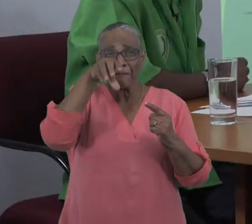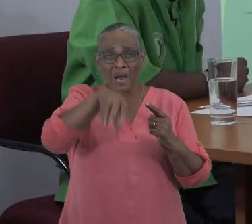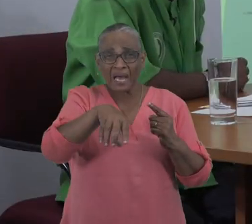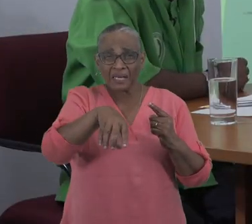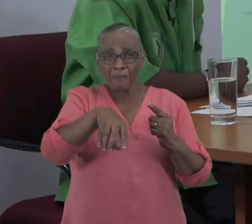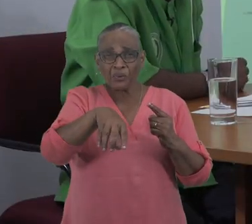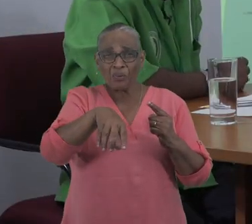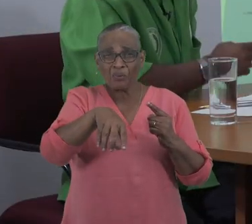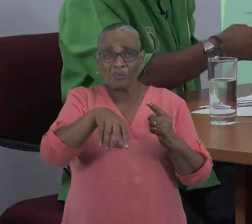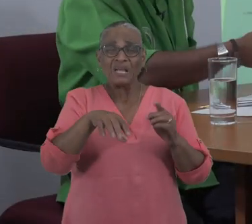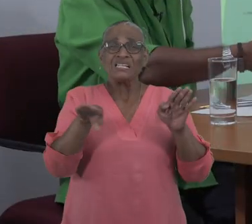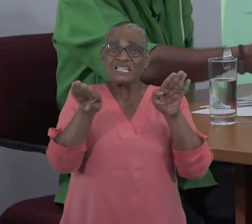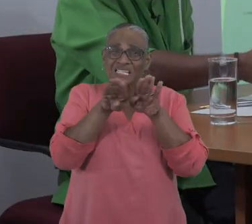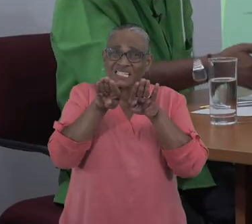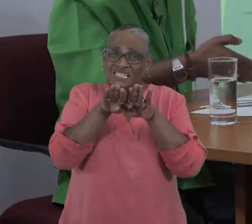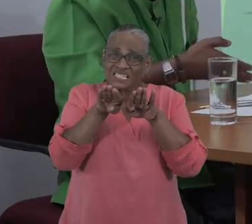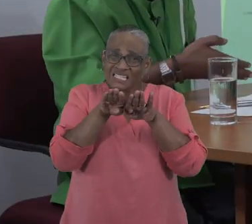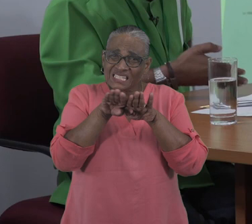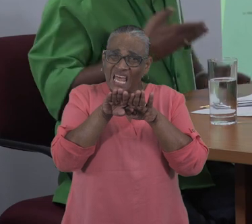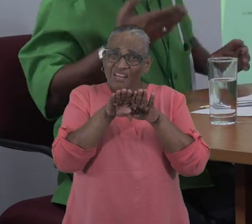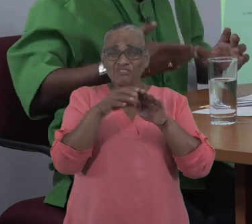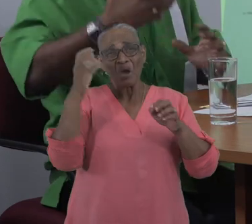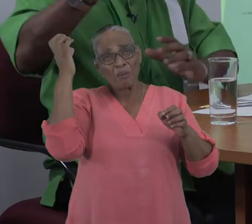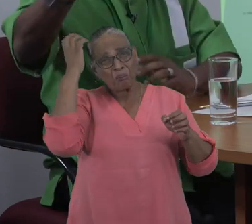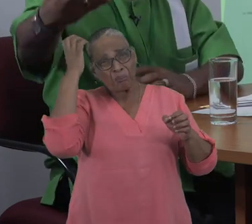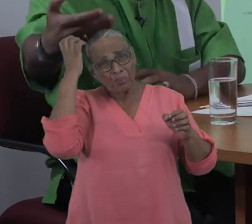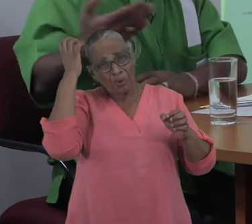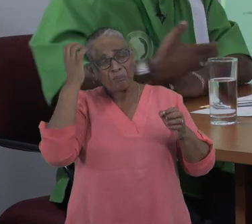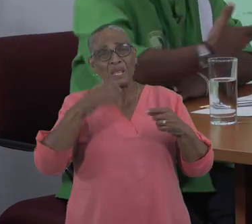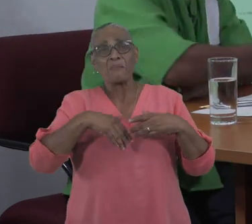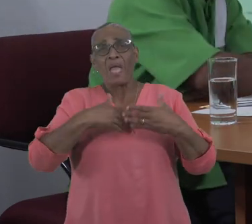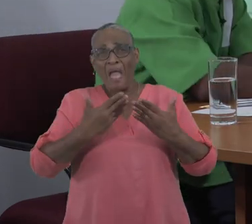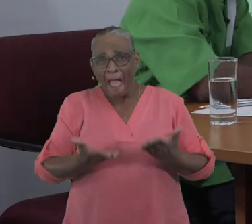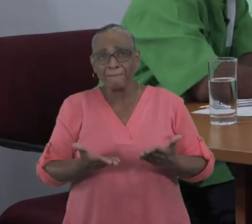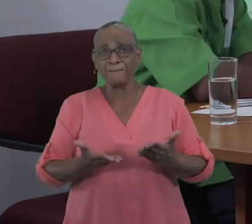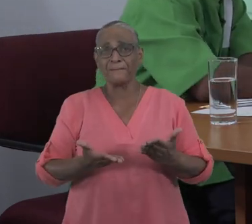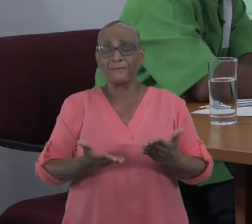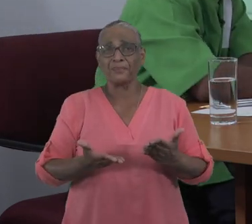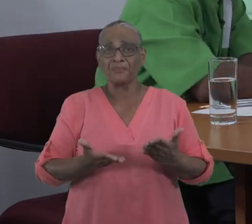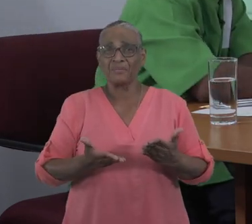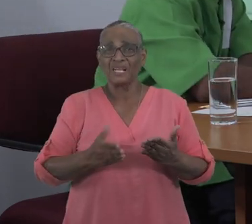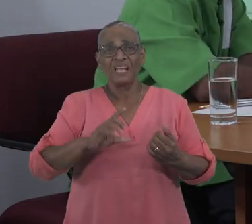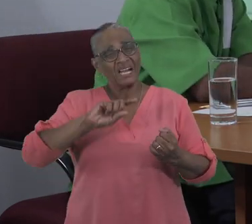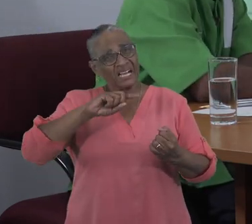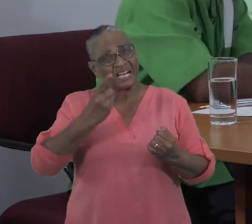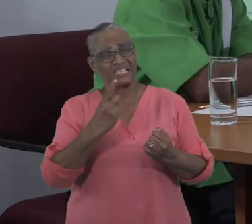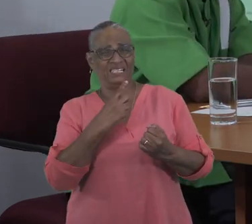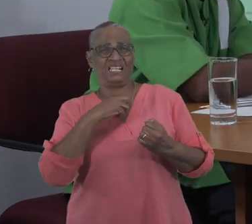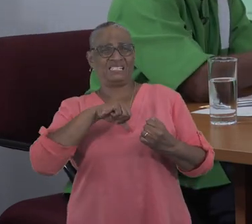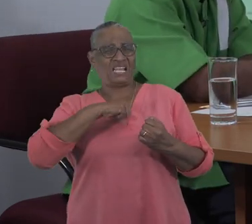in Paramaribo. En de semsan dat die na risicofactoren zijn, ik karkos naar de 7 punten. Kan ik dan